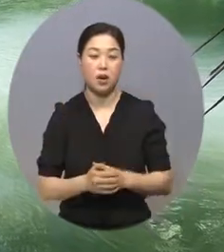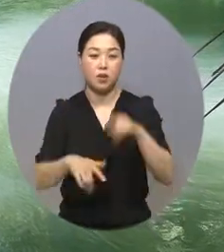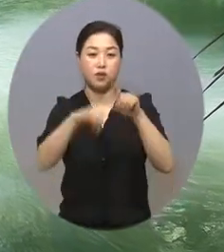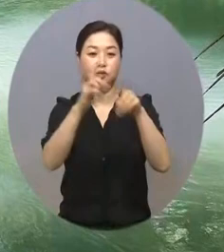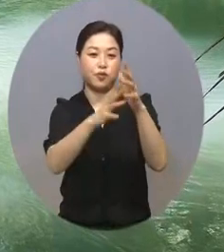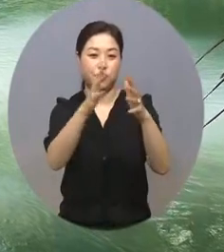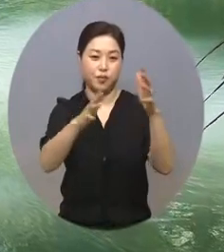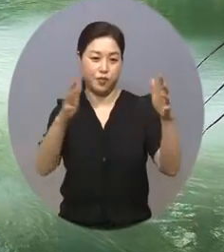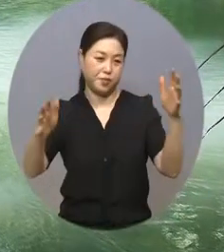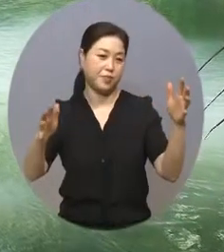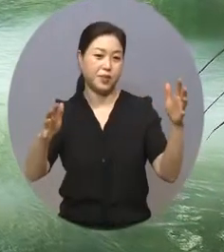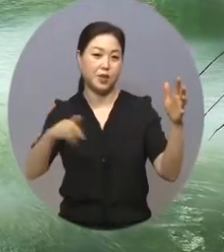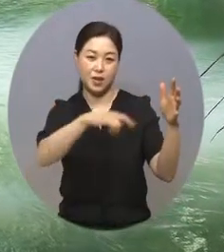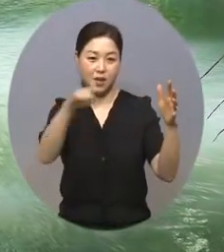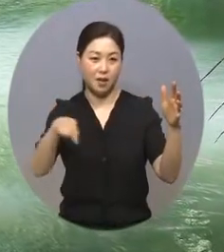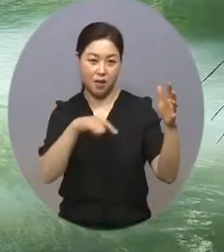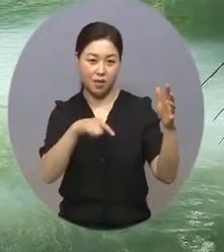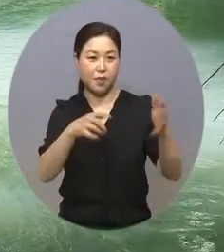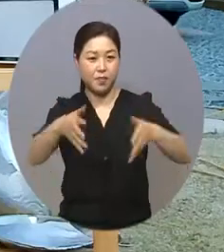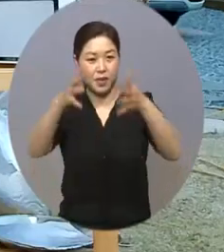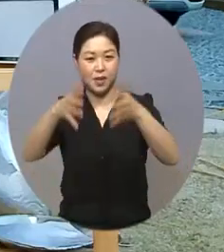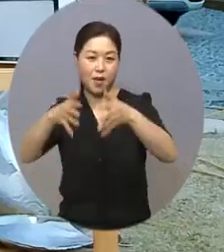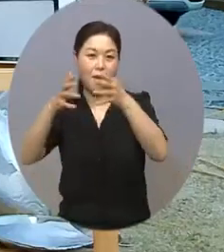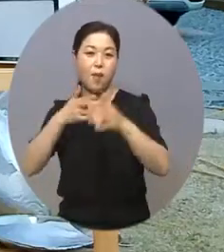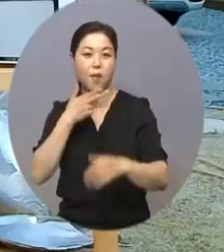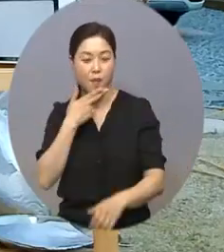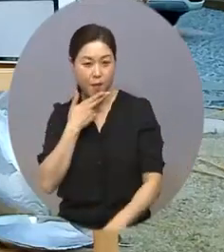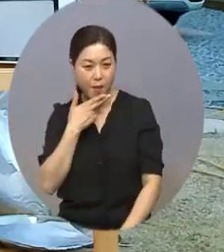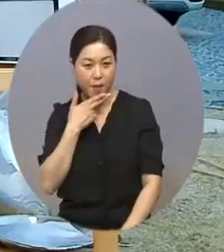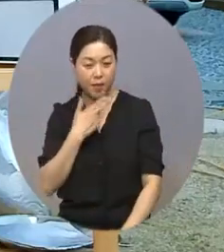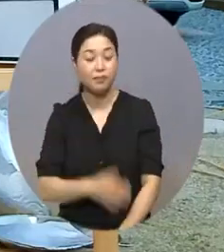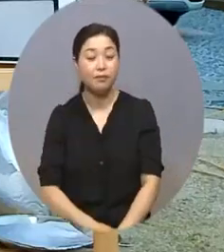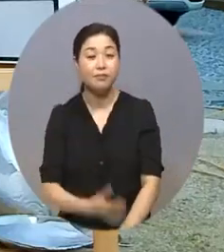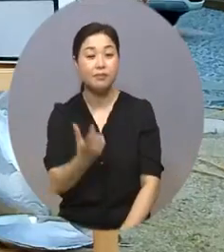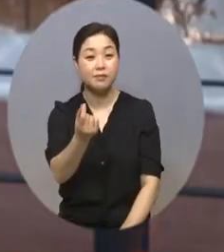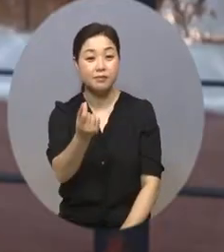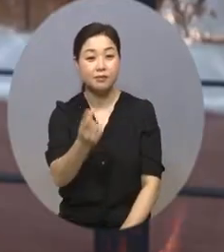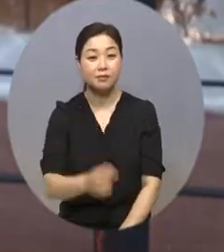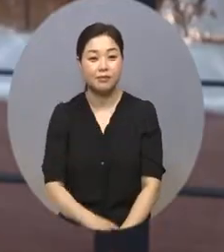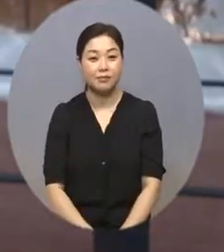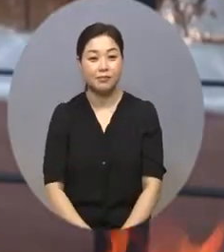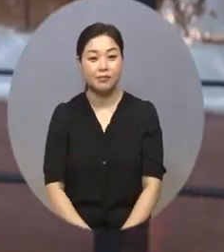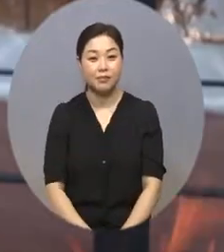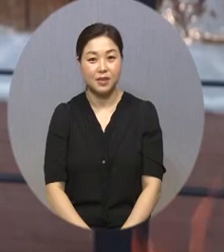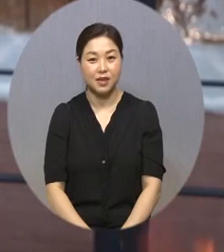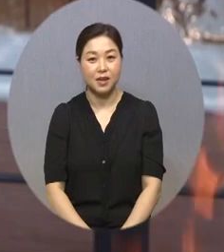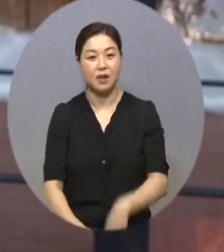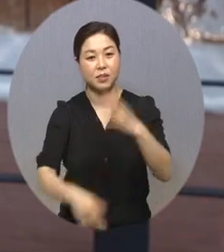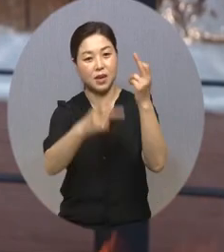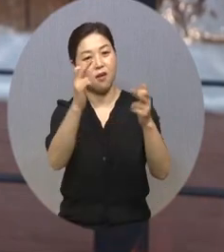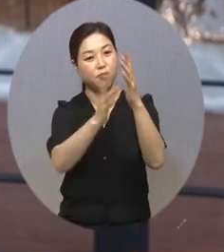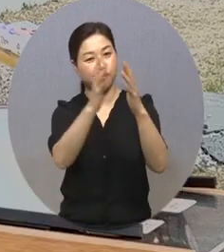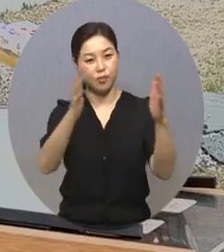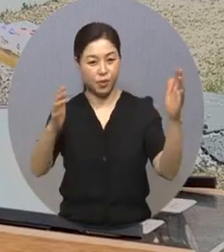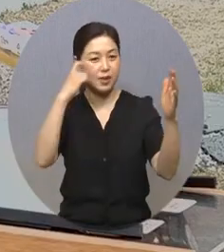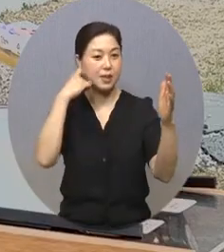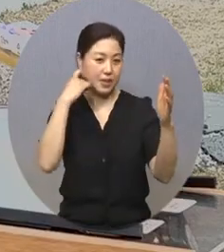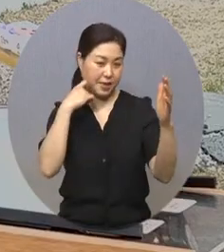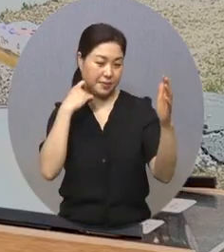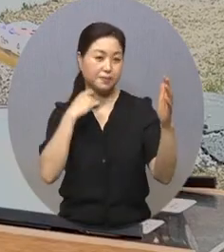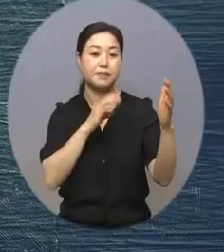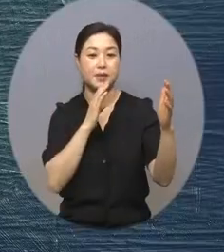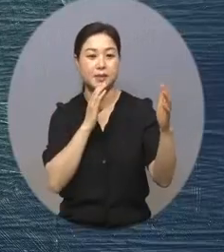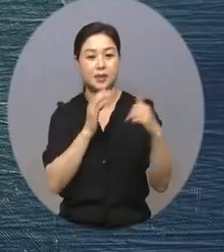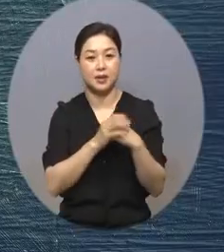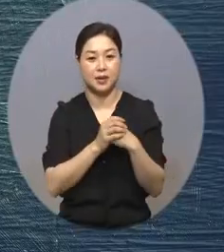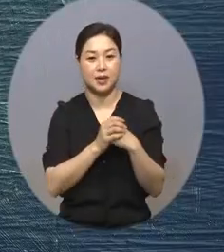같은거 왜 빌딩 그러고 오약 진짜 그냥 잘 만원 그 자연스레